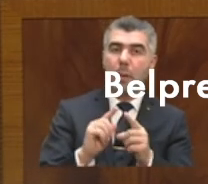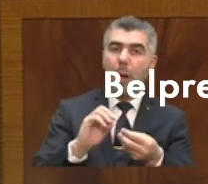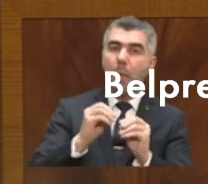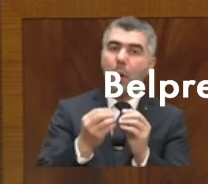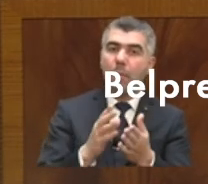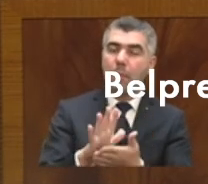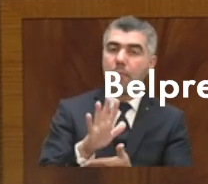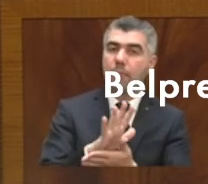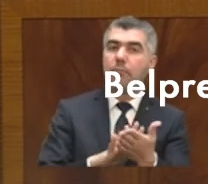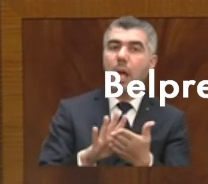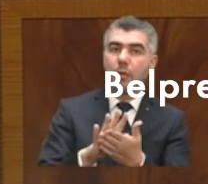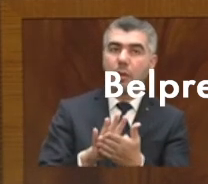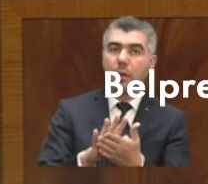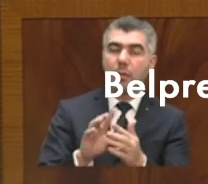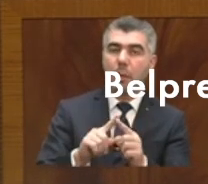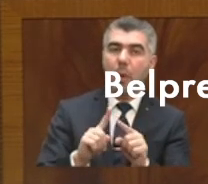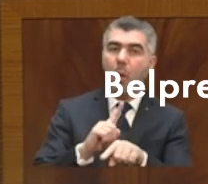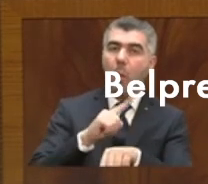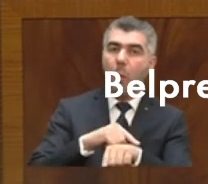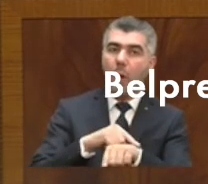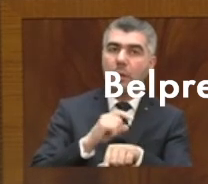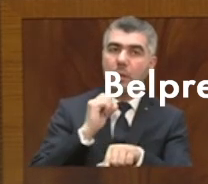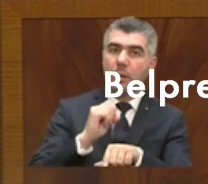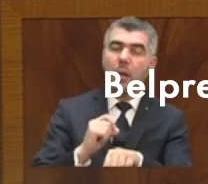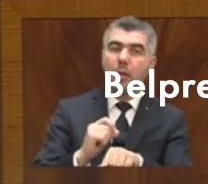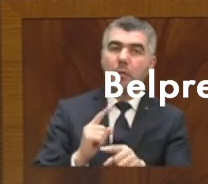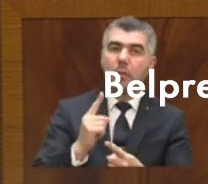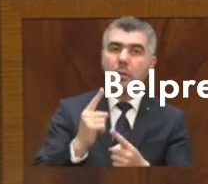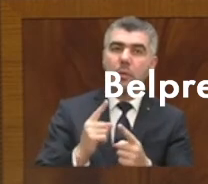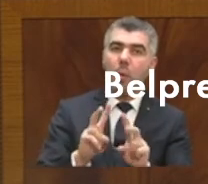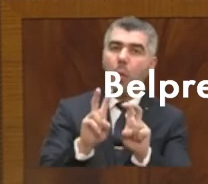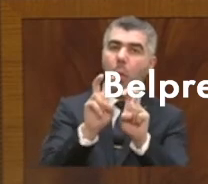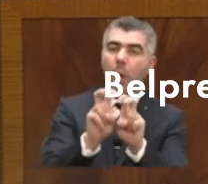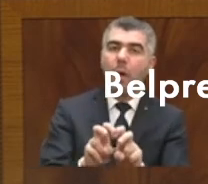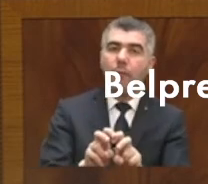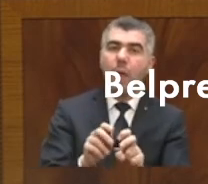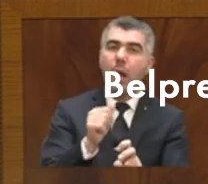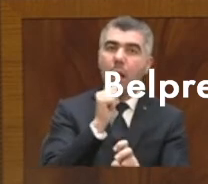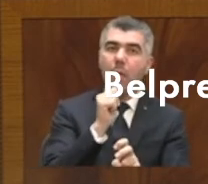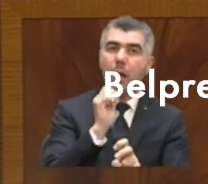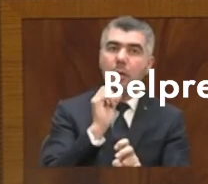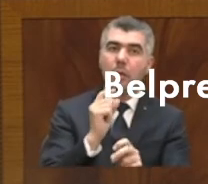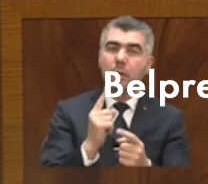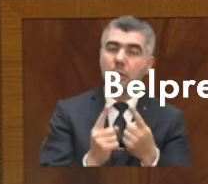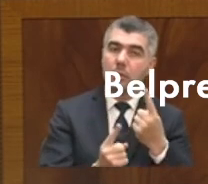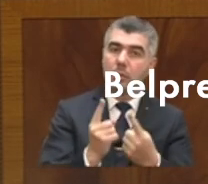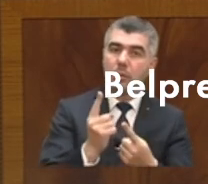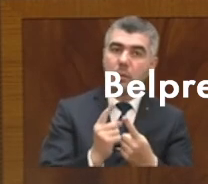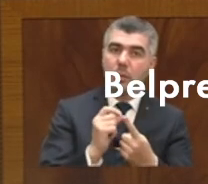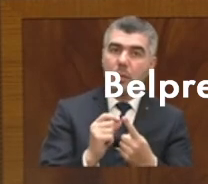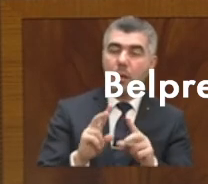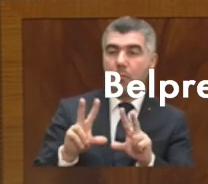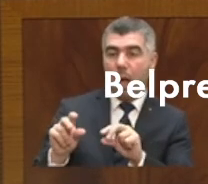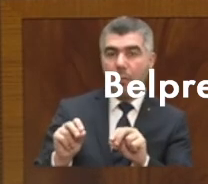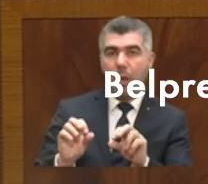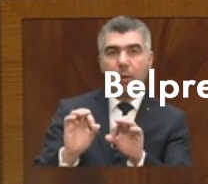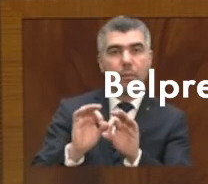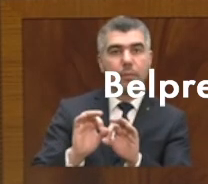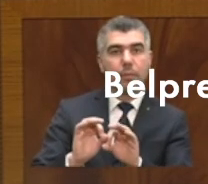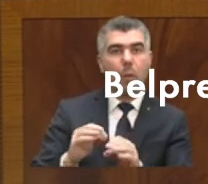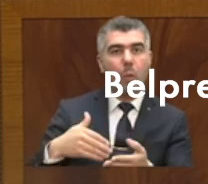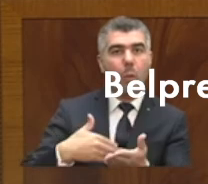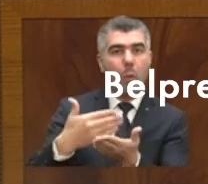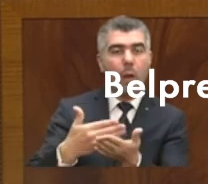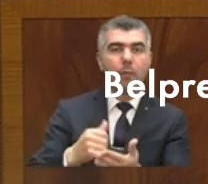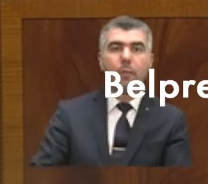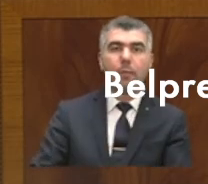اشكاليه ديال الاجال ديال انه التوقف عند تزويد الماء الشرب الى بقينا في هذا المستوى. وبالتالي عندنا